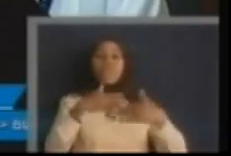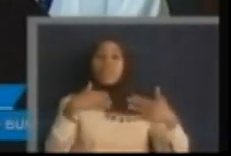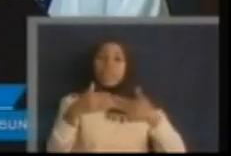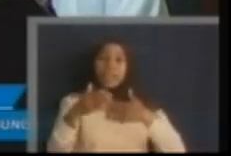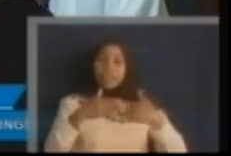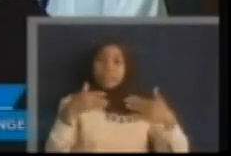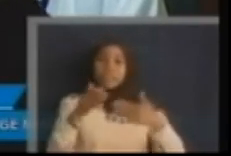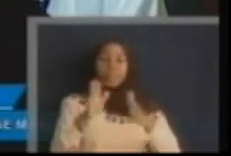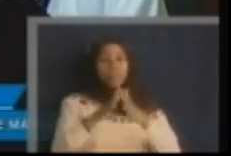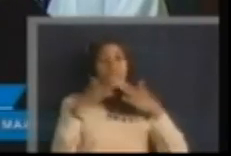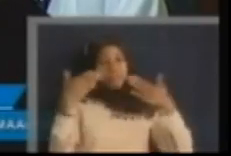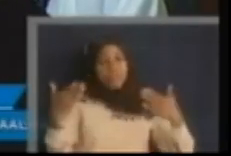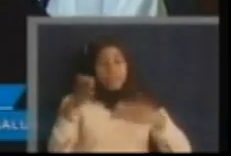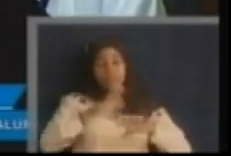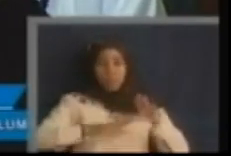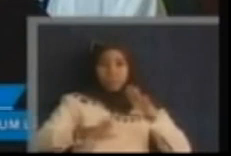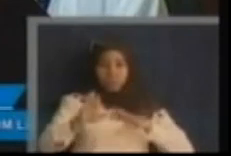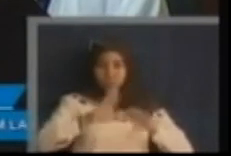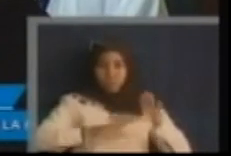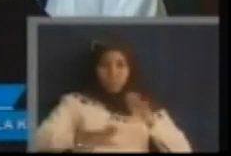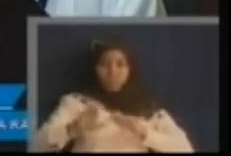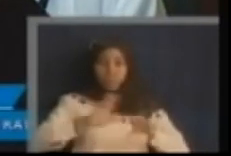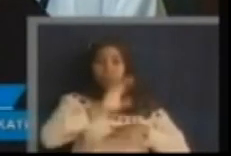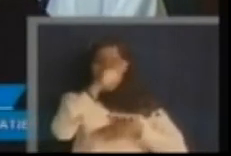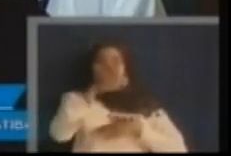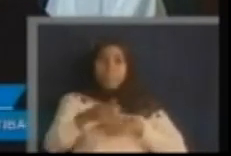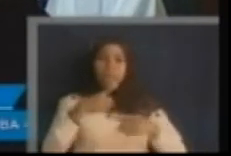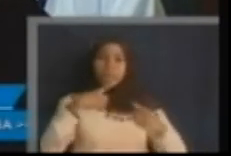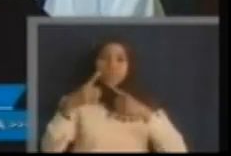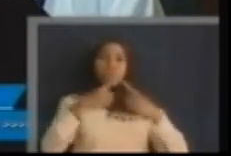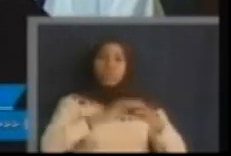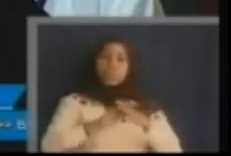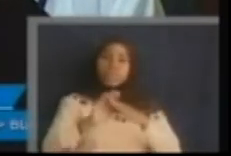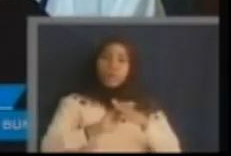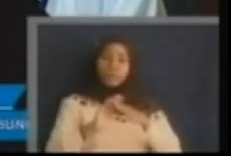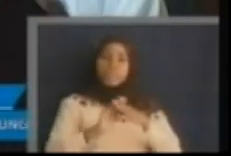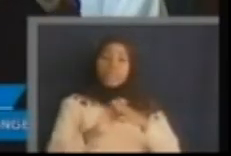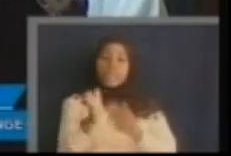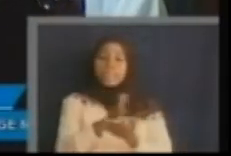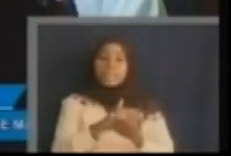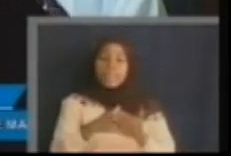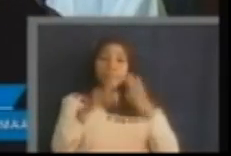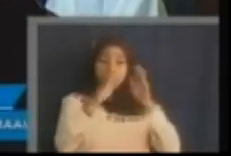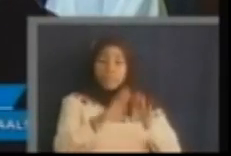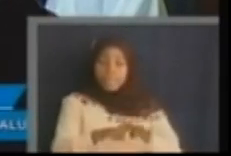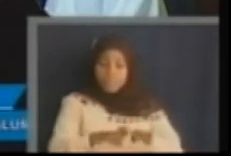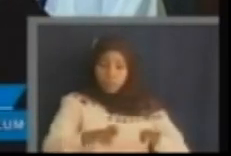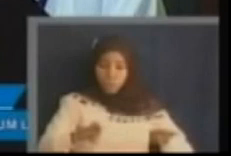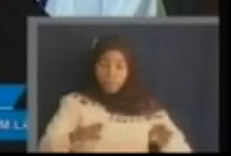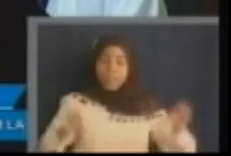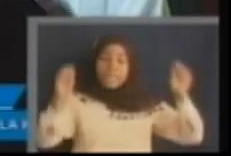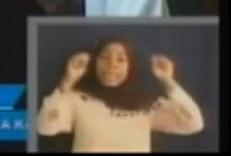Na wanapofikiria kwa habari ya ukumbi, basi waendelee kuzingatia mahitaji ya watu maalum, kwa maana ya ufikikaji wa eneo